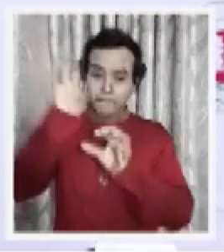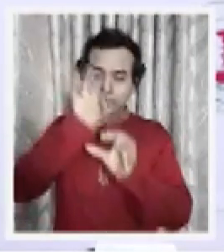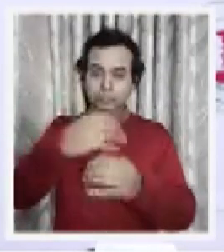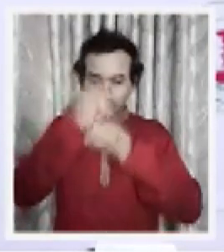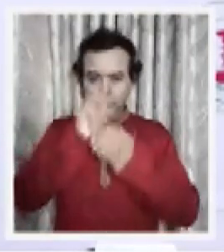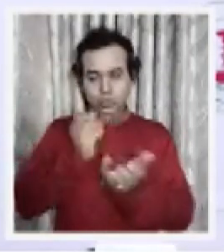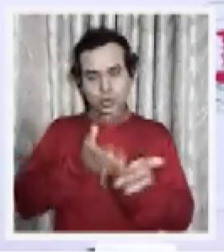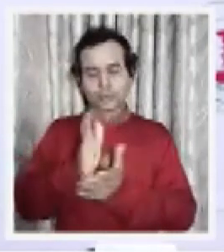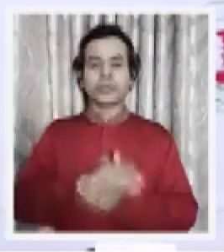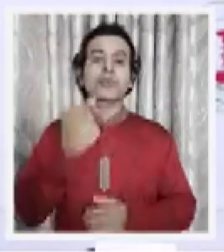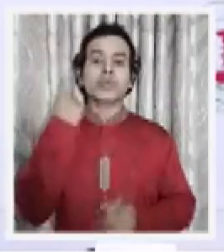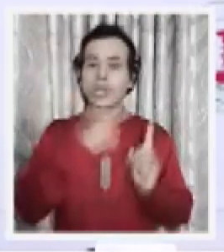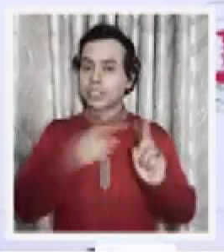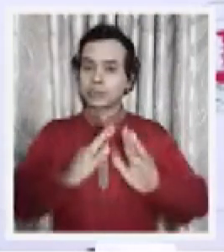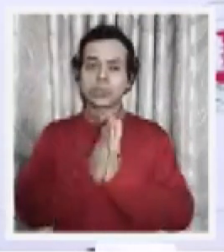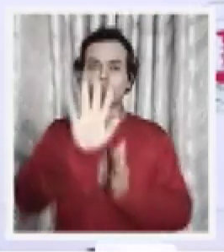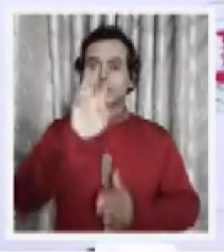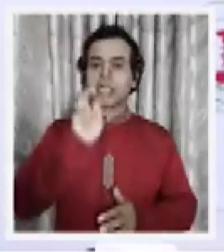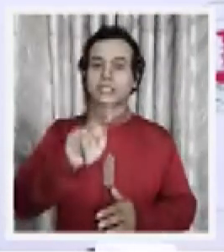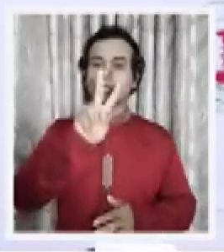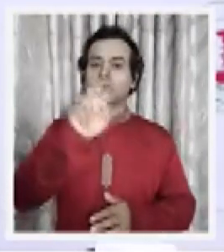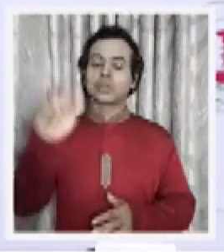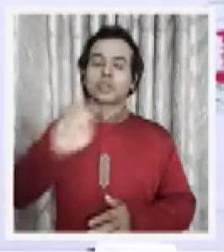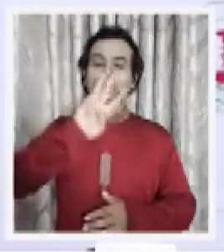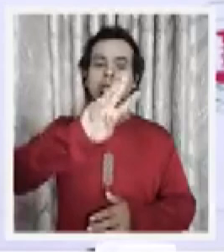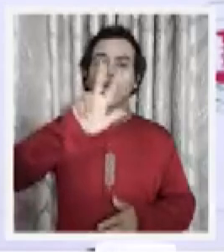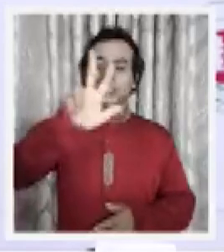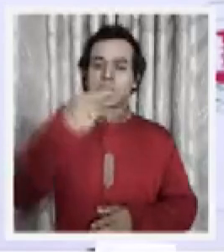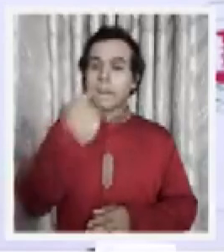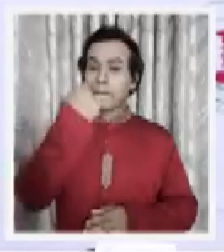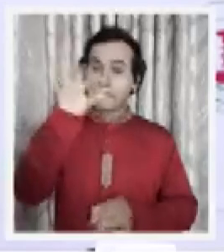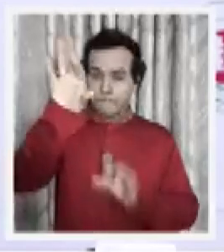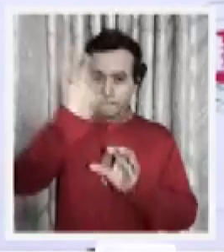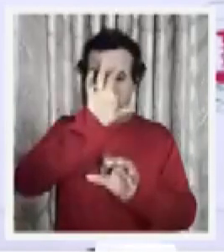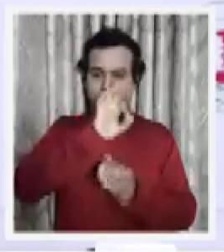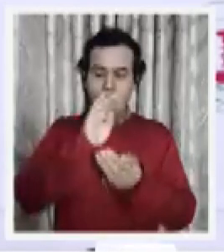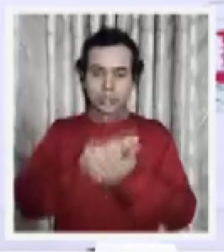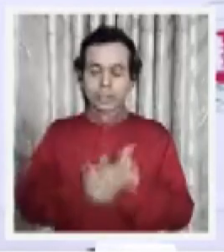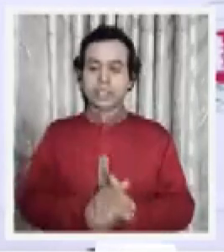করাবেন। গত 24 ঘন্টায় নমুনা সংগ্রহ হয়েছে 4,238টি,